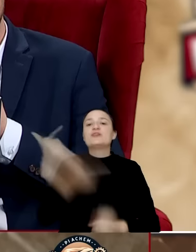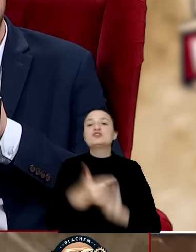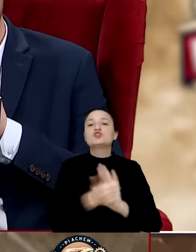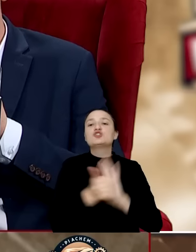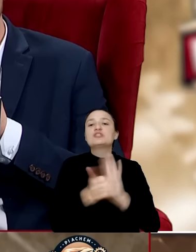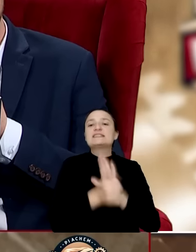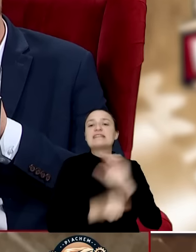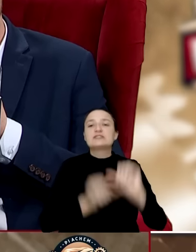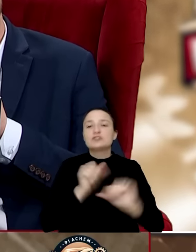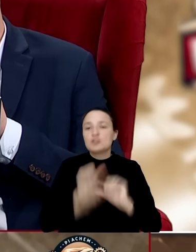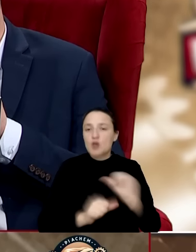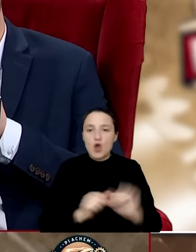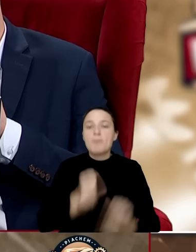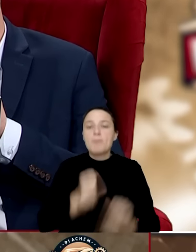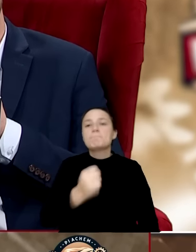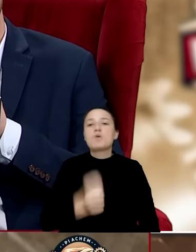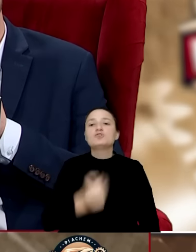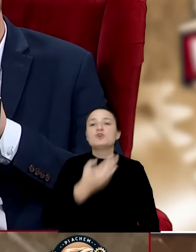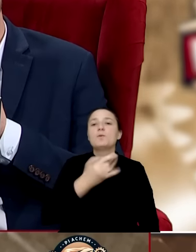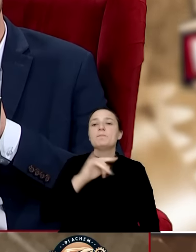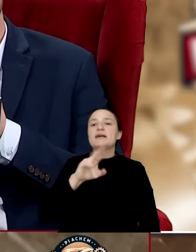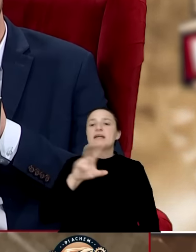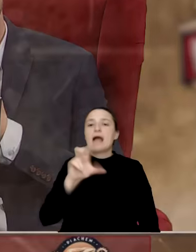Wtedy poseł Myrcha był tylko posłem opozycji.